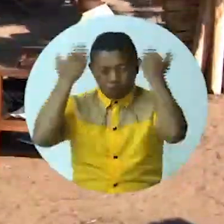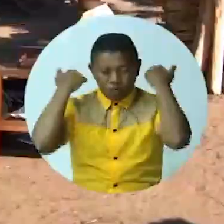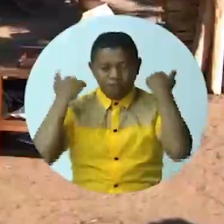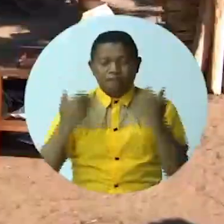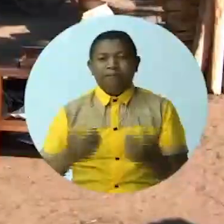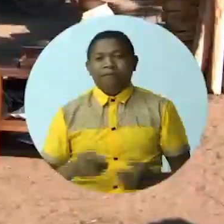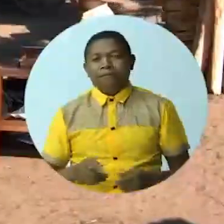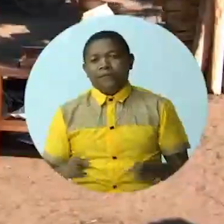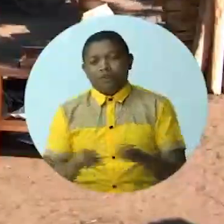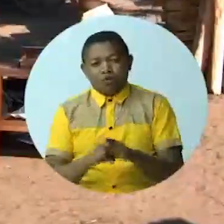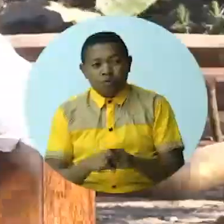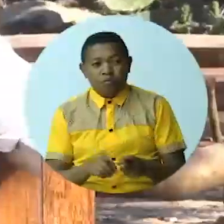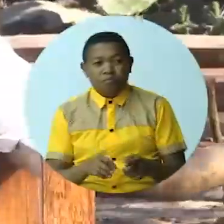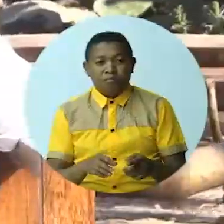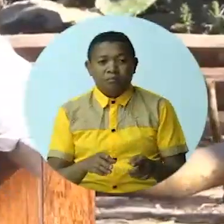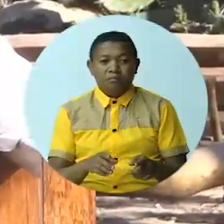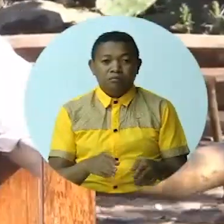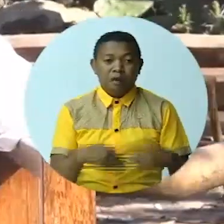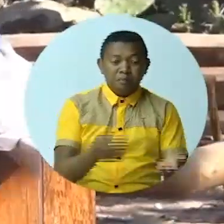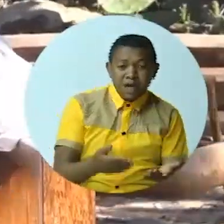fanjarin-tsakafo mosary kere izay.